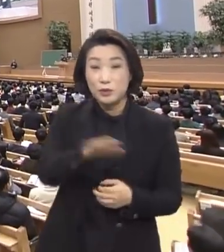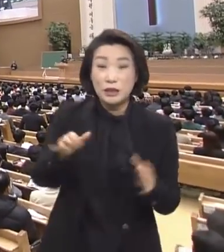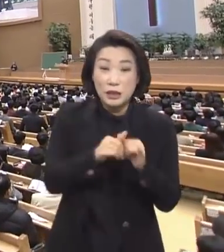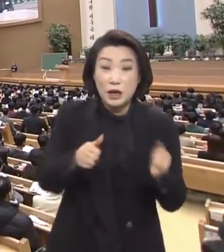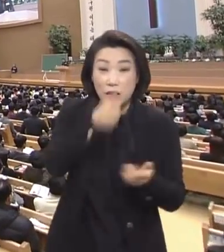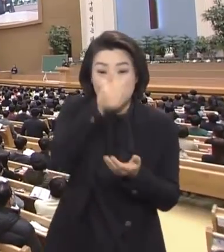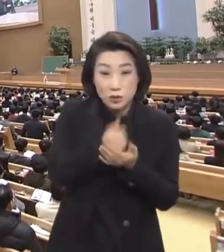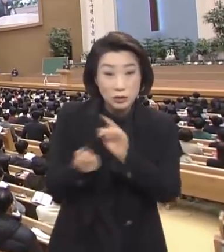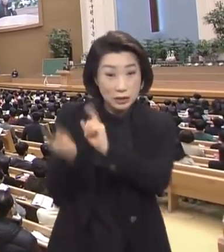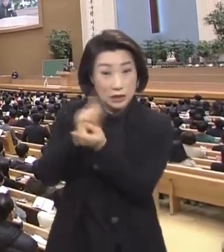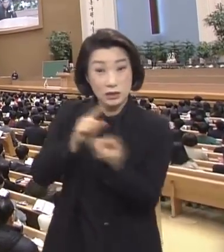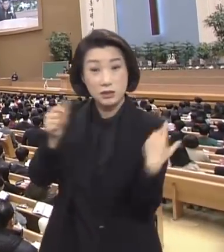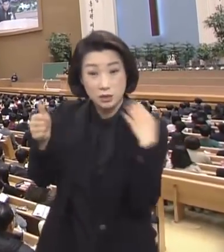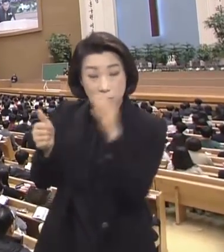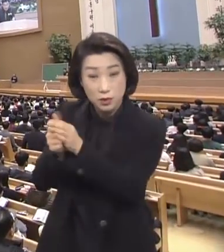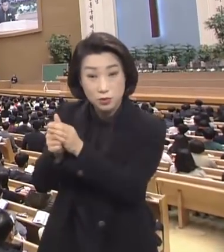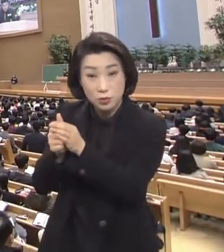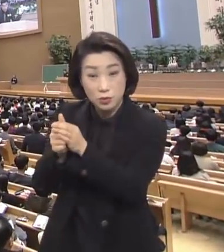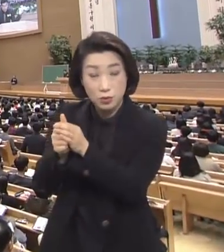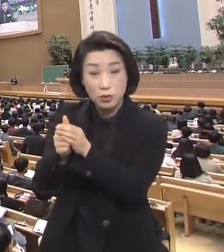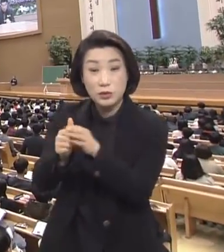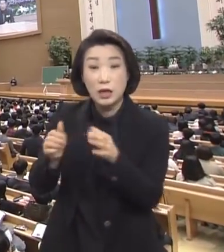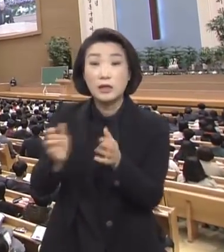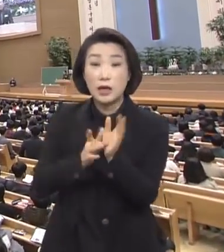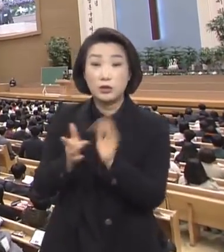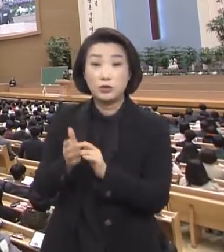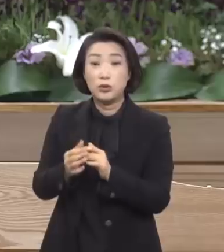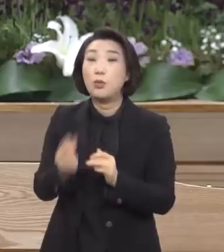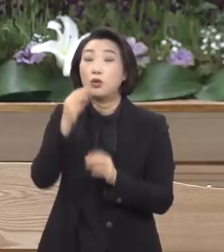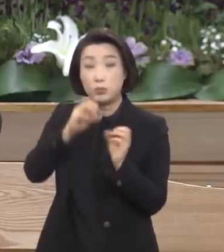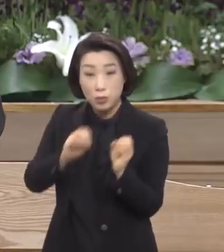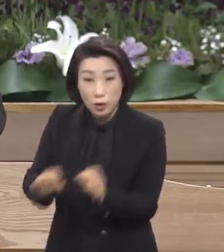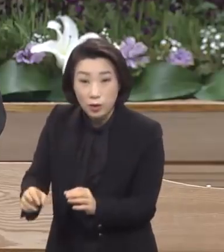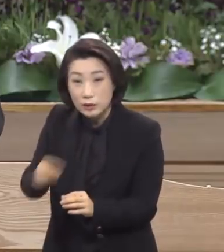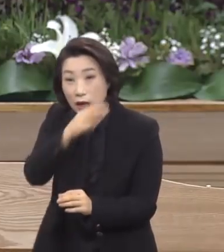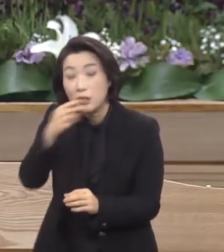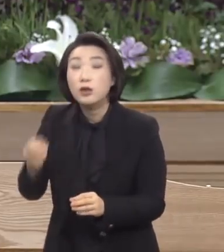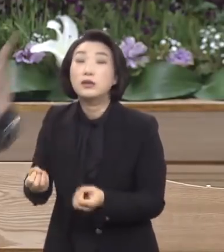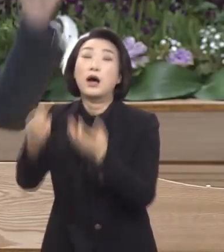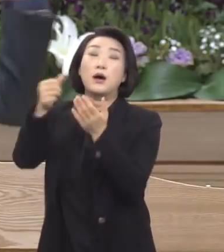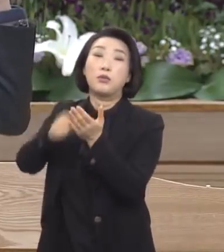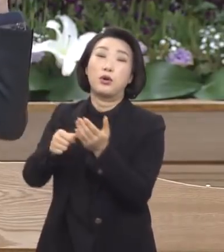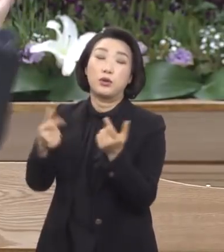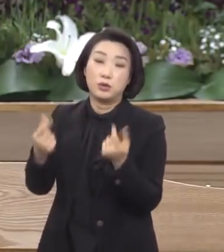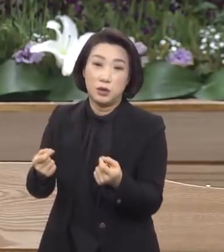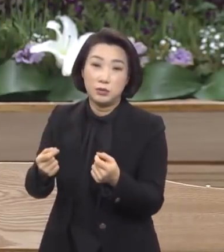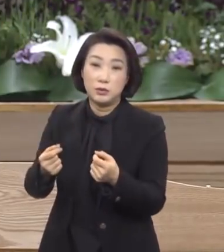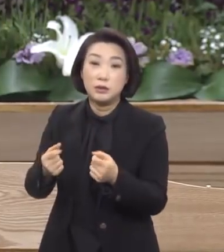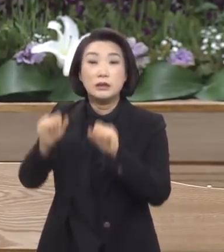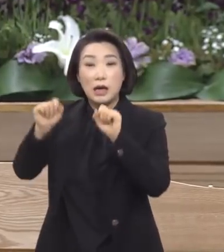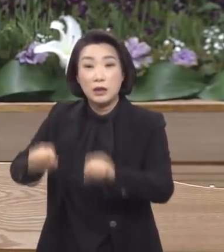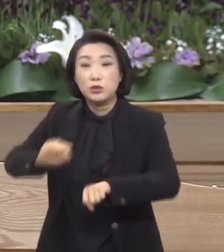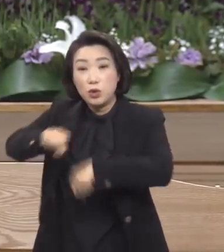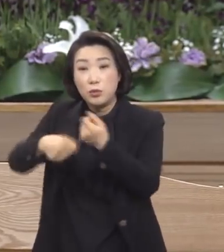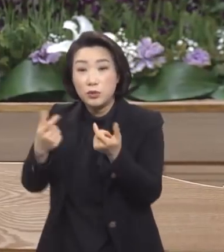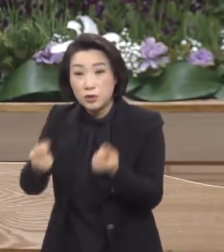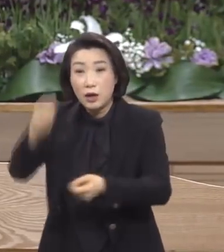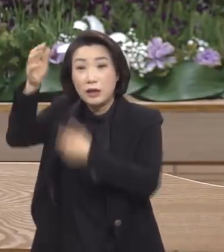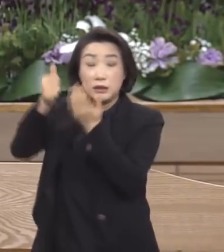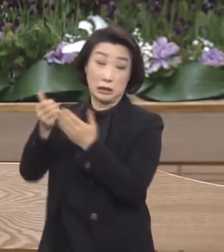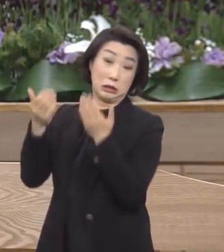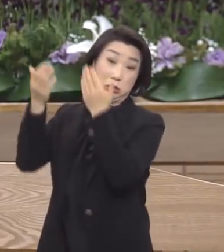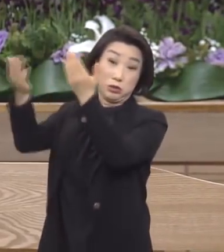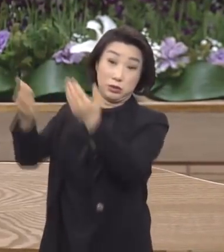죄를 짊어지고 밑에 보니까 자신을 버리사 향기로운 제물과 생축으로 하나님께